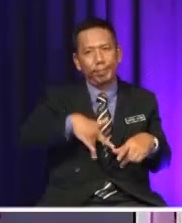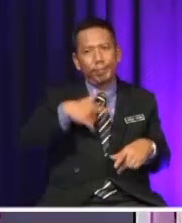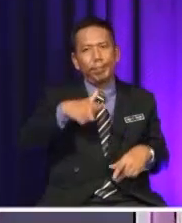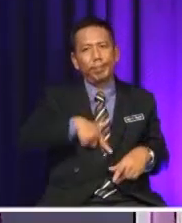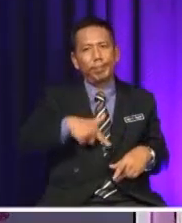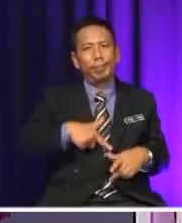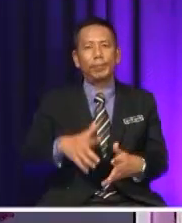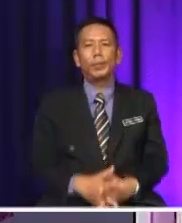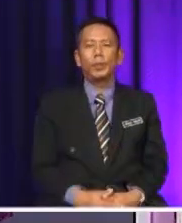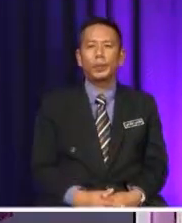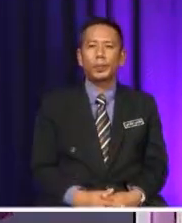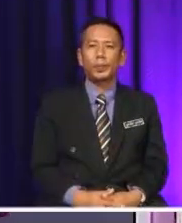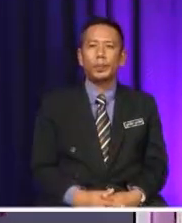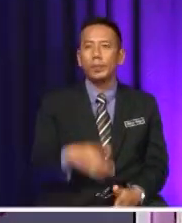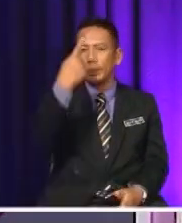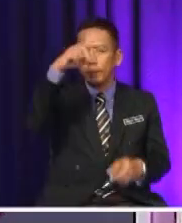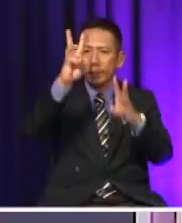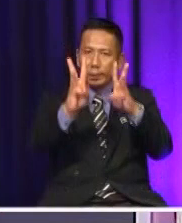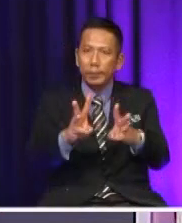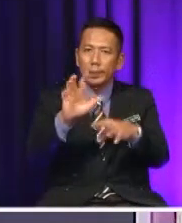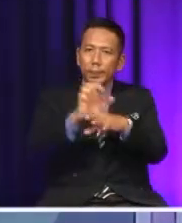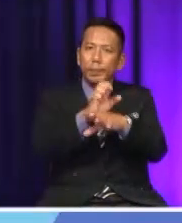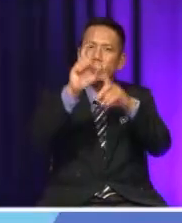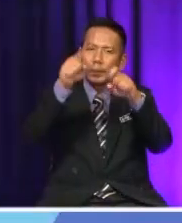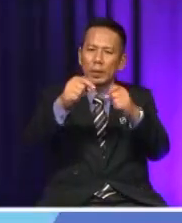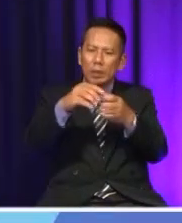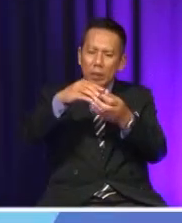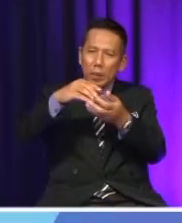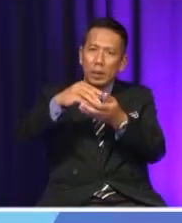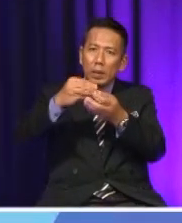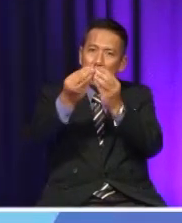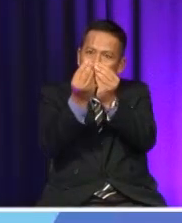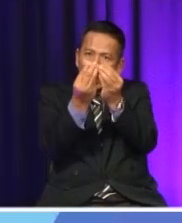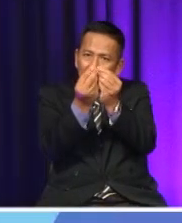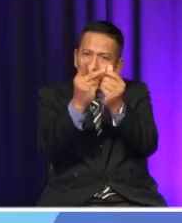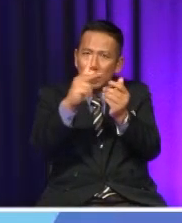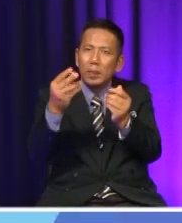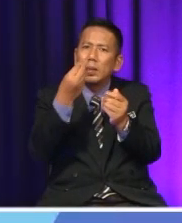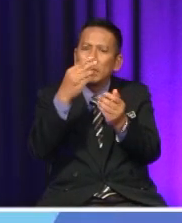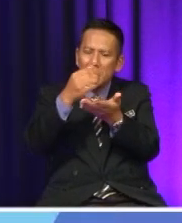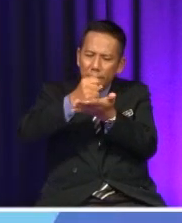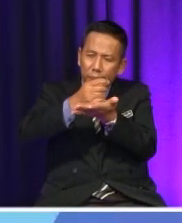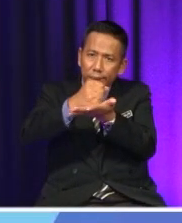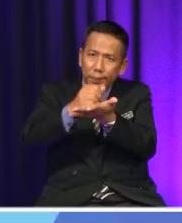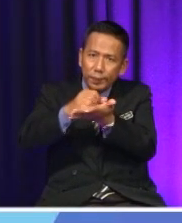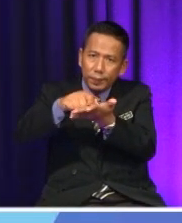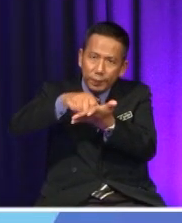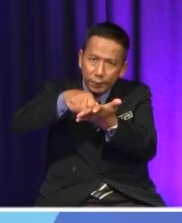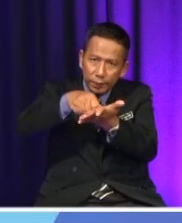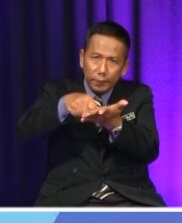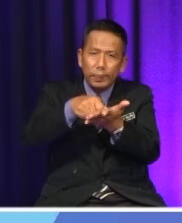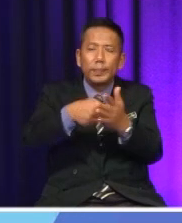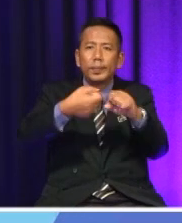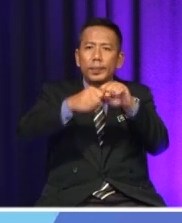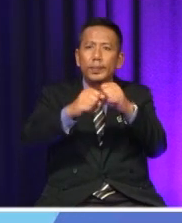Oke jadi Kemudian untuk wagemas kita kenal hancurkan makanan ya hancur supaya lebih senang dikunyah terutama bagi